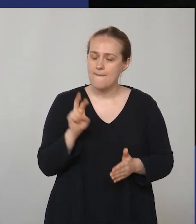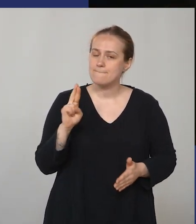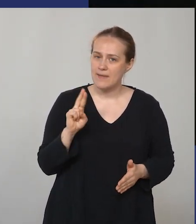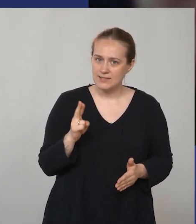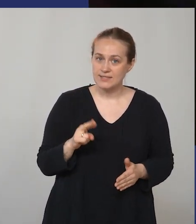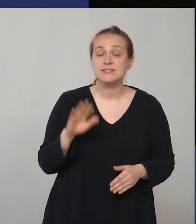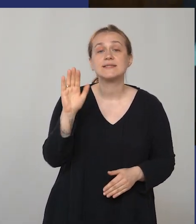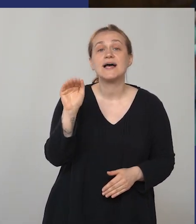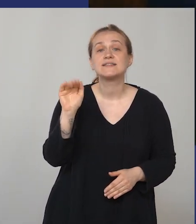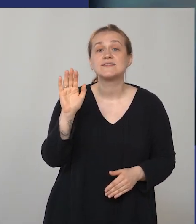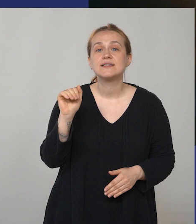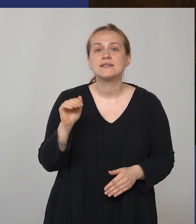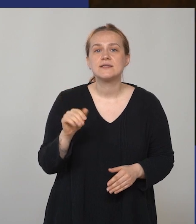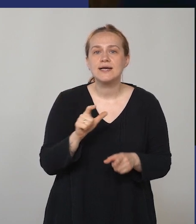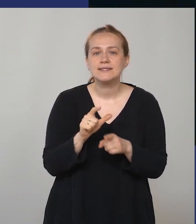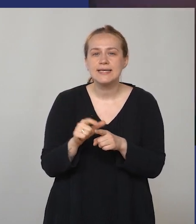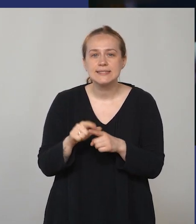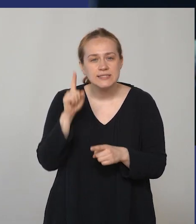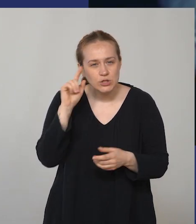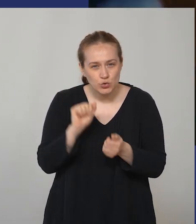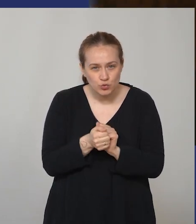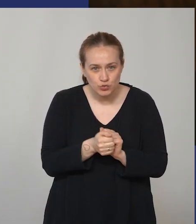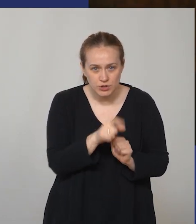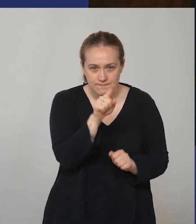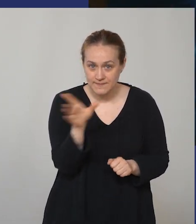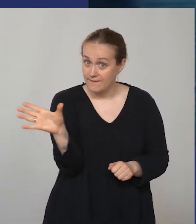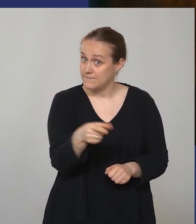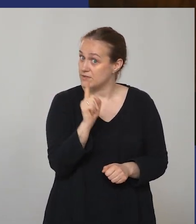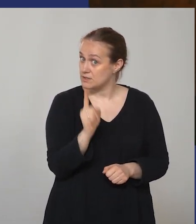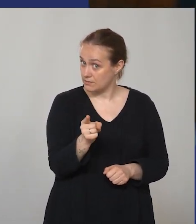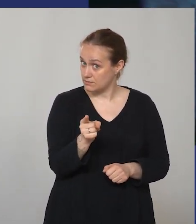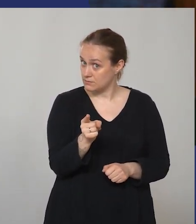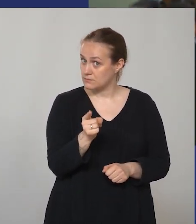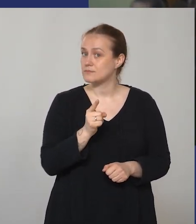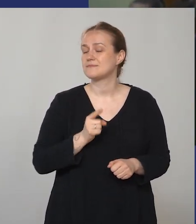пятницы. До свидания. Текст учим. До свидания. Все.